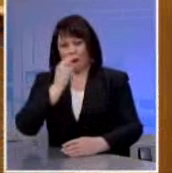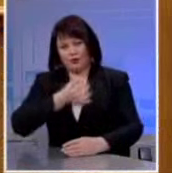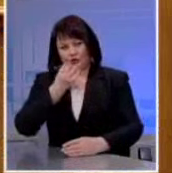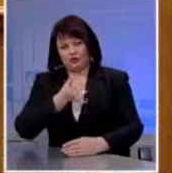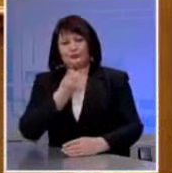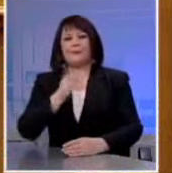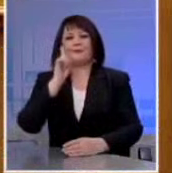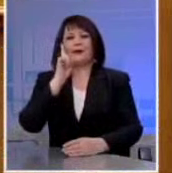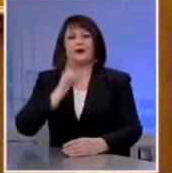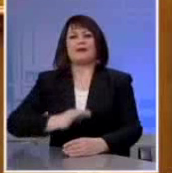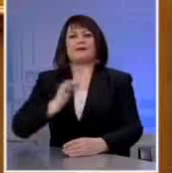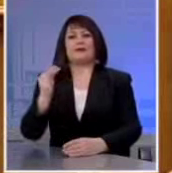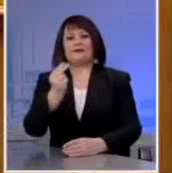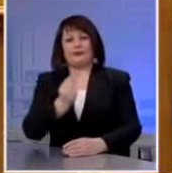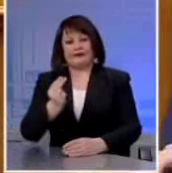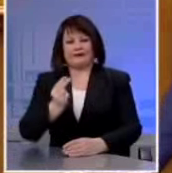Κυρίες και κύριοι βουλευτές,